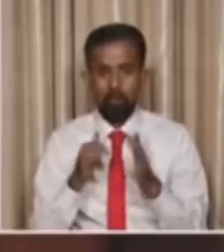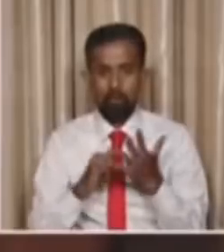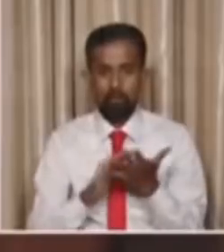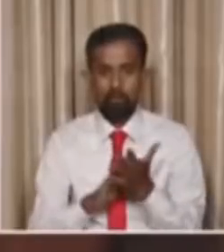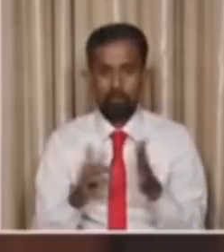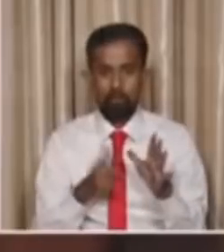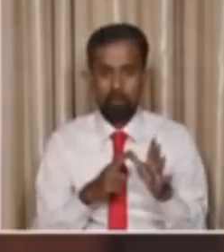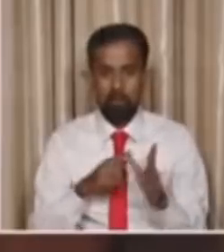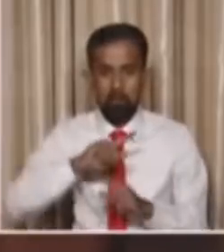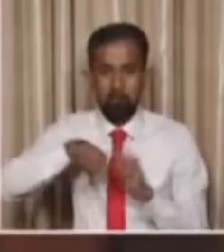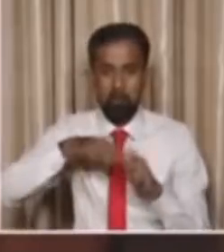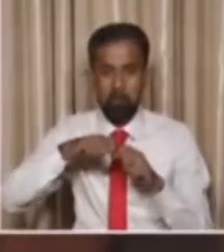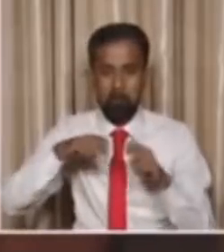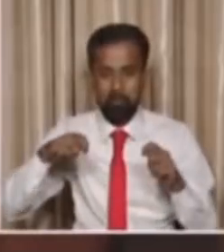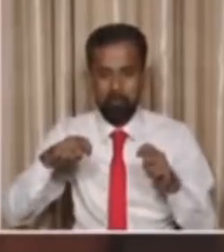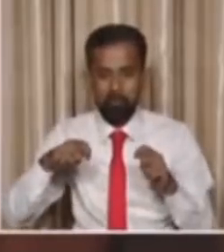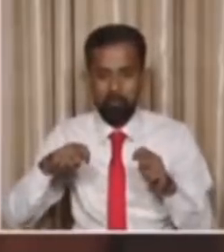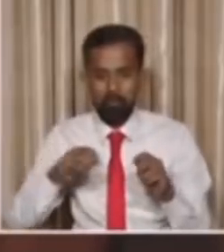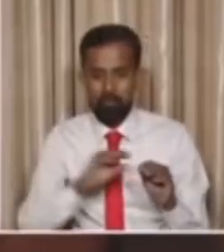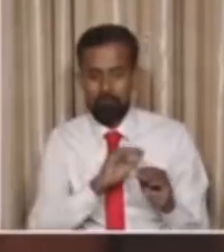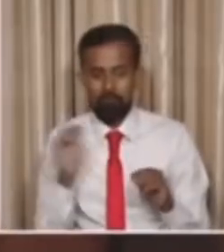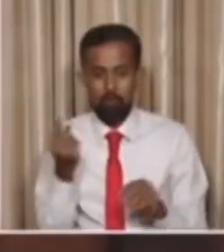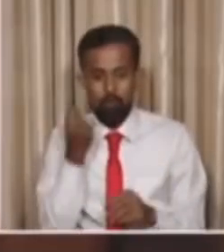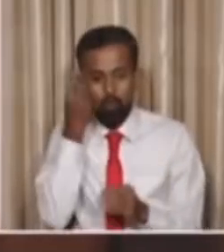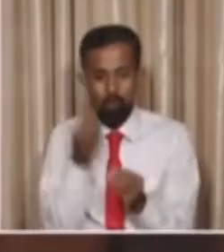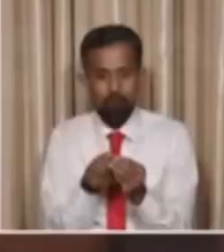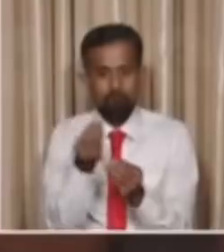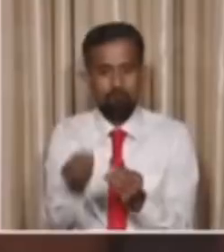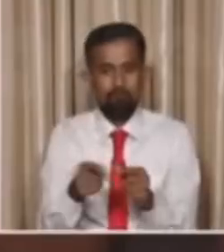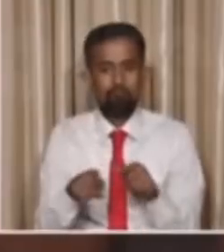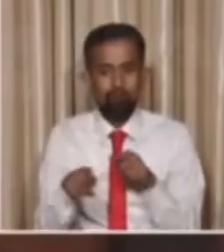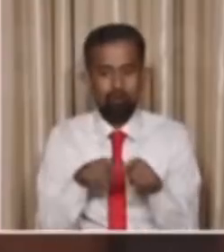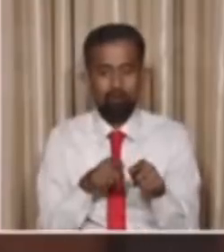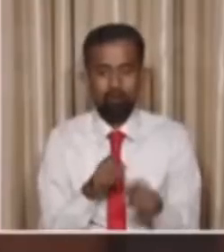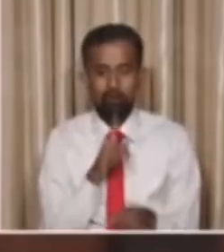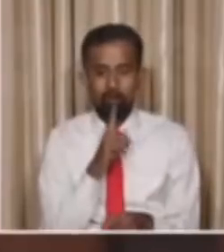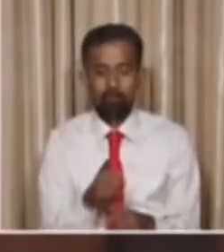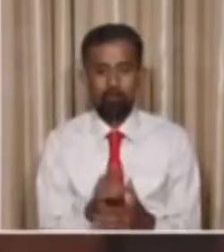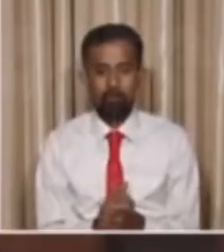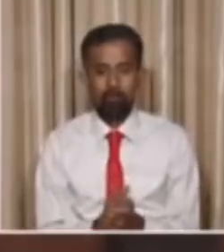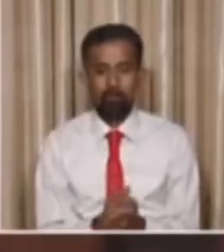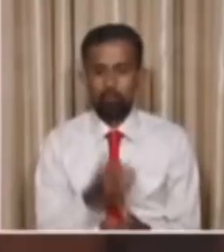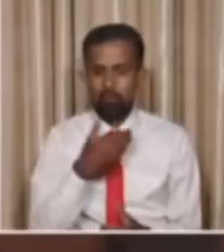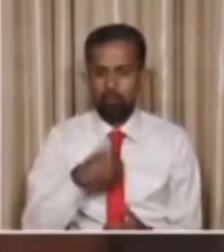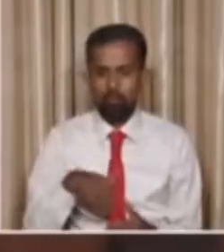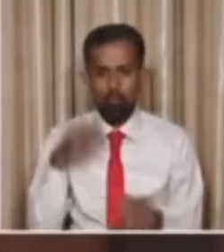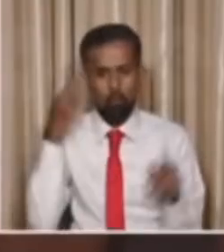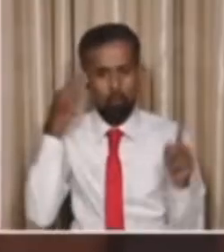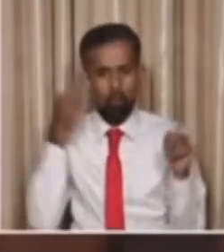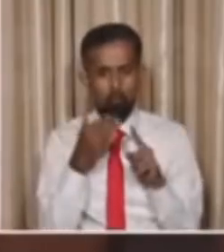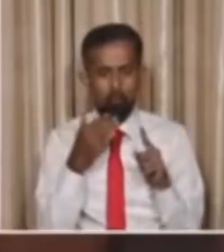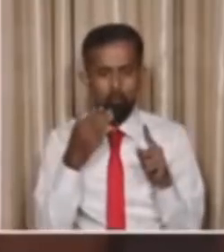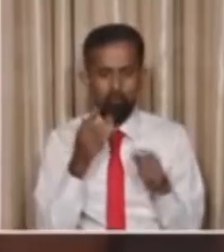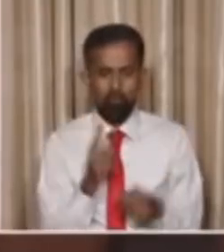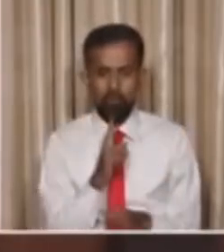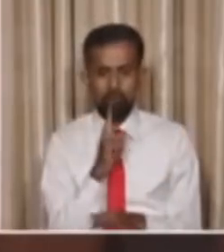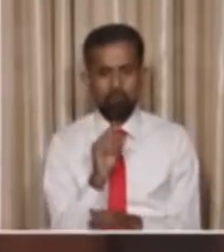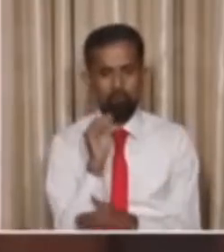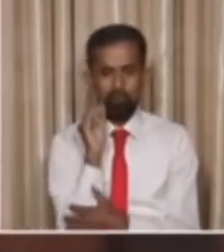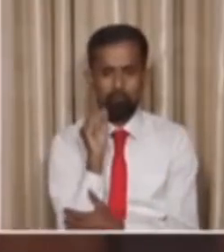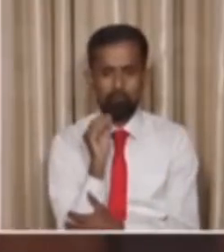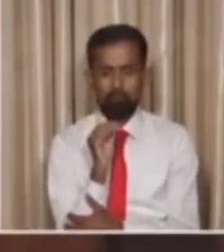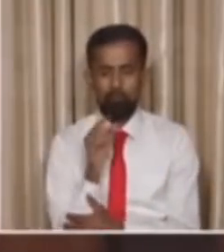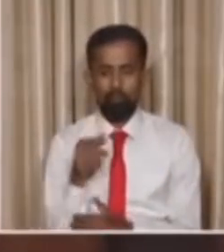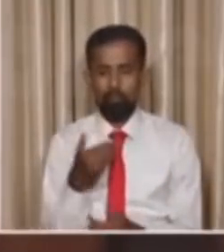මේ මේ මේ කාලතබන අවස්ථාවේ යෝජනා තුලින් ගෙනත් තියනවා කියලා මං හිතනවා. හැබැයි මේ ක්‍රිකට් පිළිබඳව යම් කිසි දෙයක් කියනවා නම් ඇත්තටම